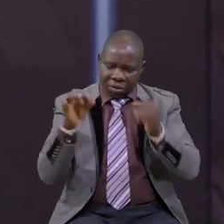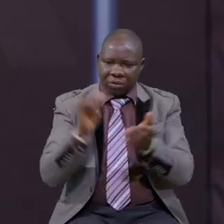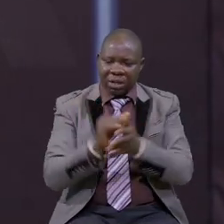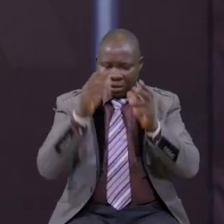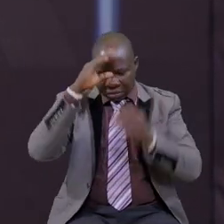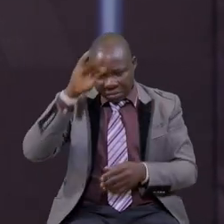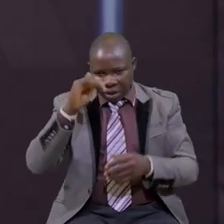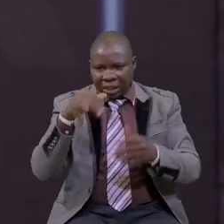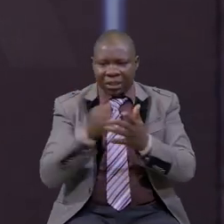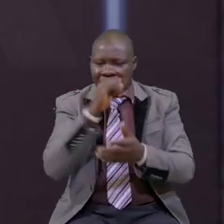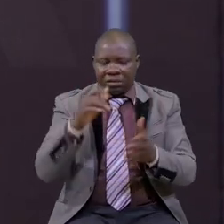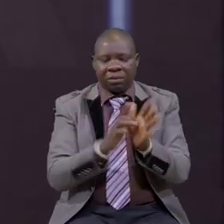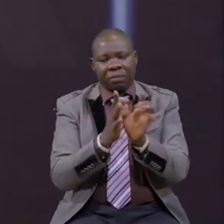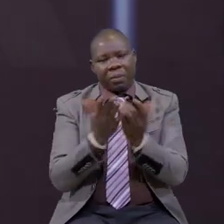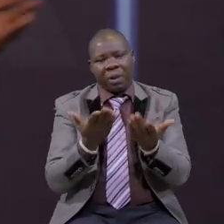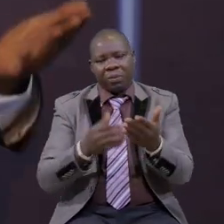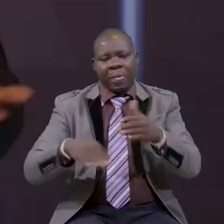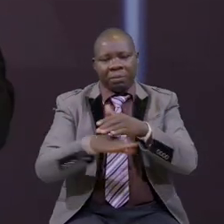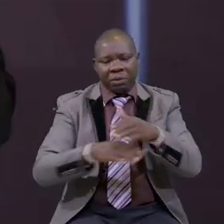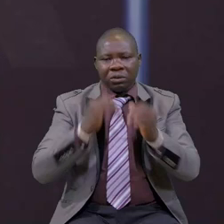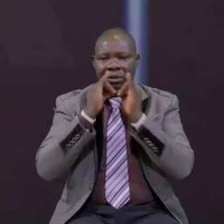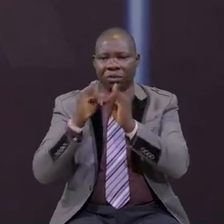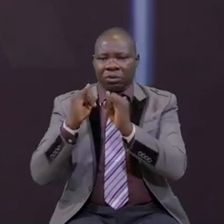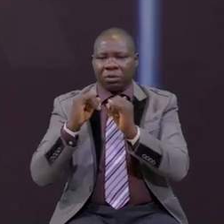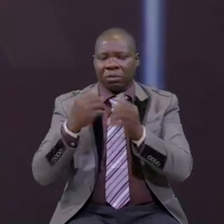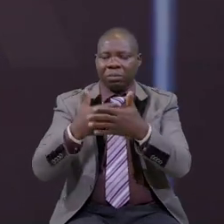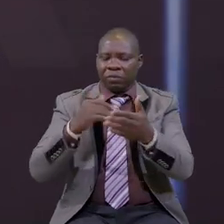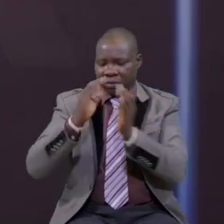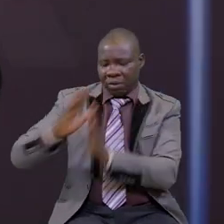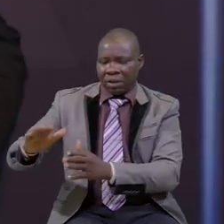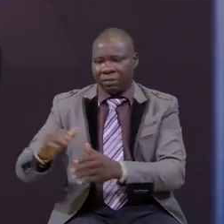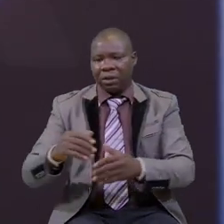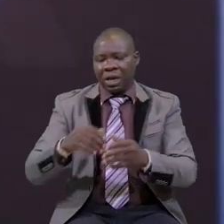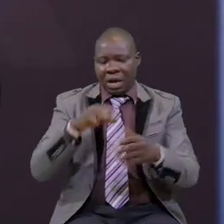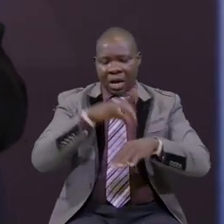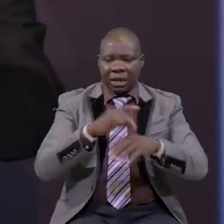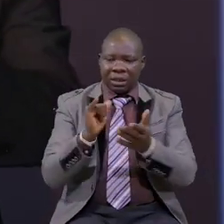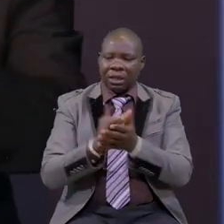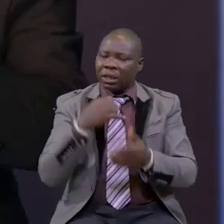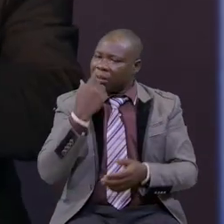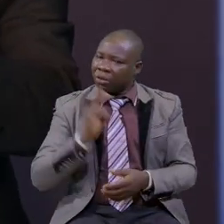les instructions de base avant de quitter la terre, qui nous le dit que dans l'au-delà,